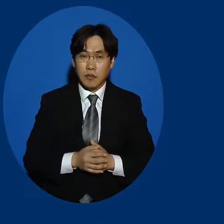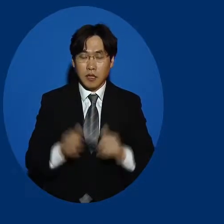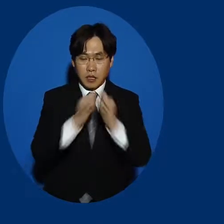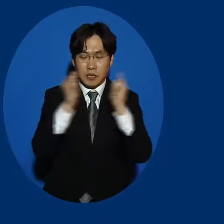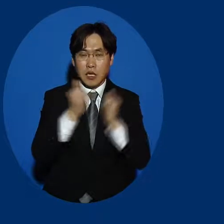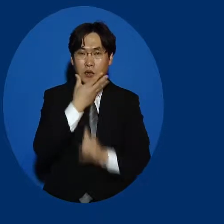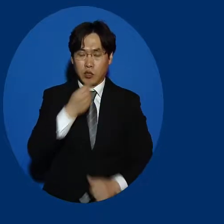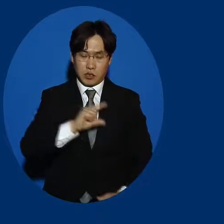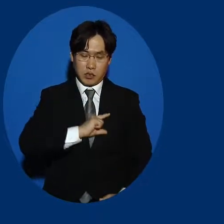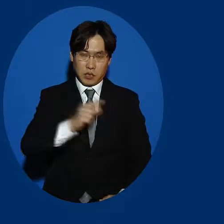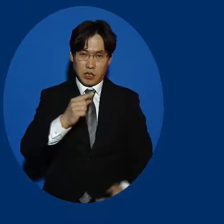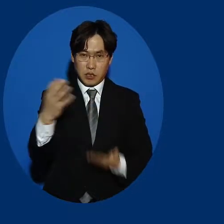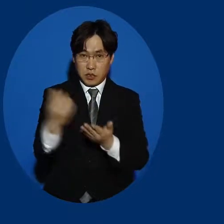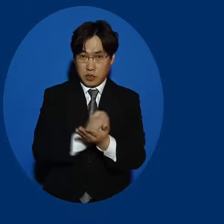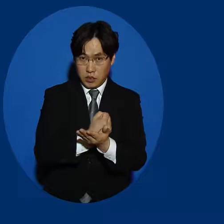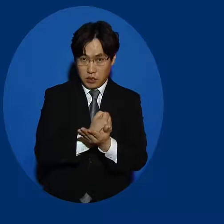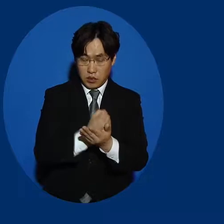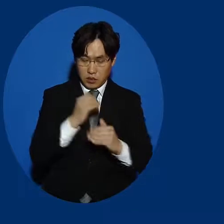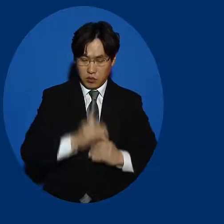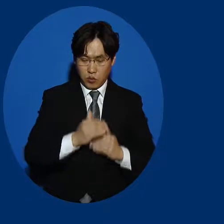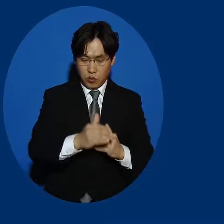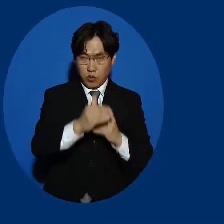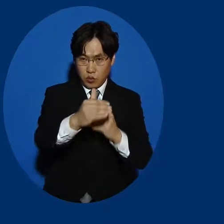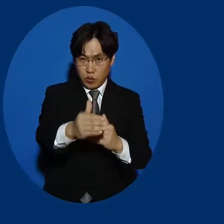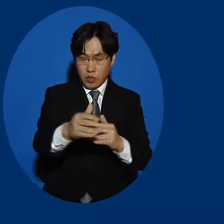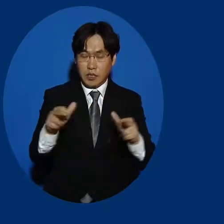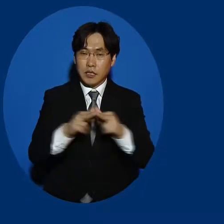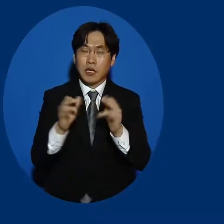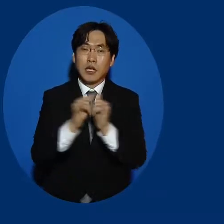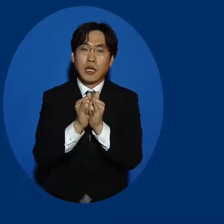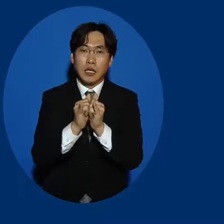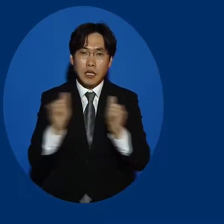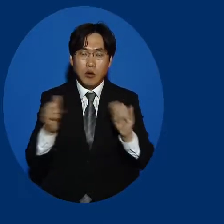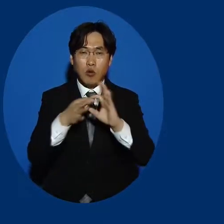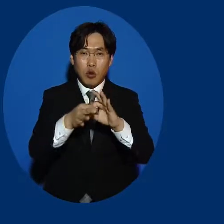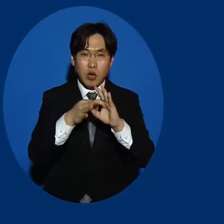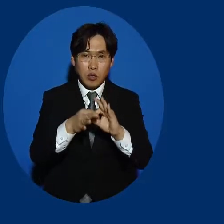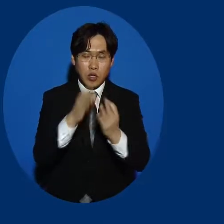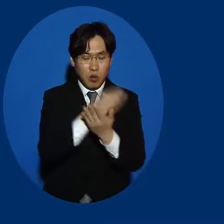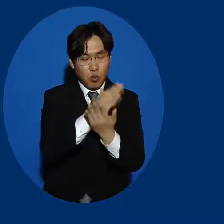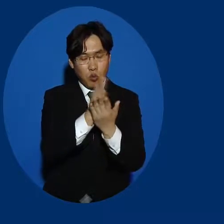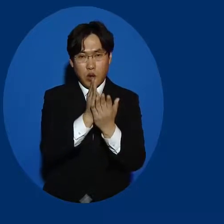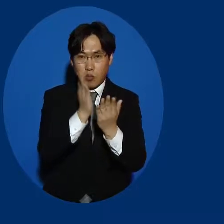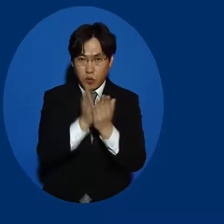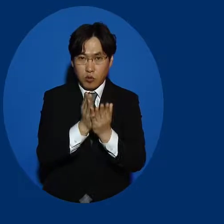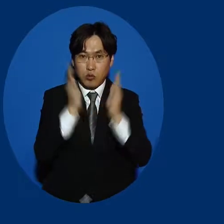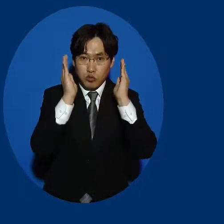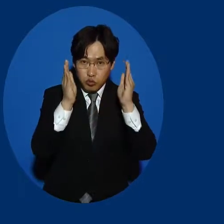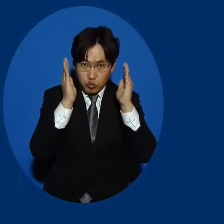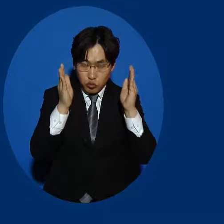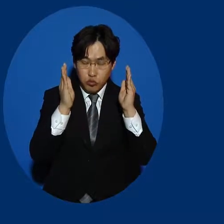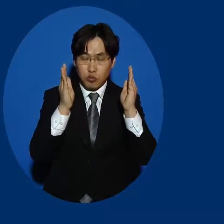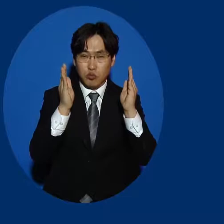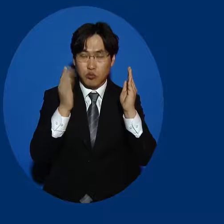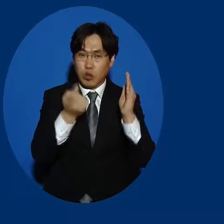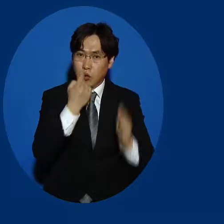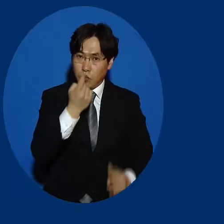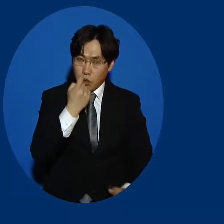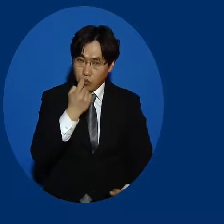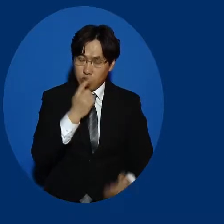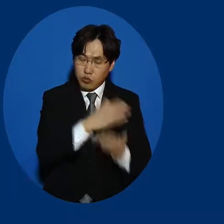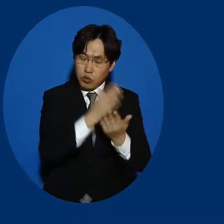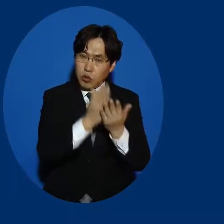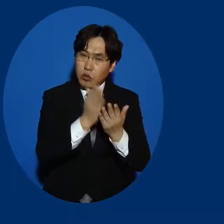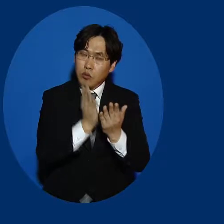사회복지 자격을 취득하는 과정에서 장애인과 관련된 과목을 듣게 되는